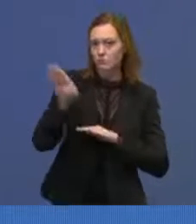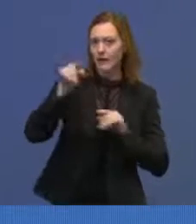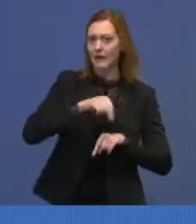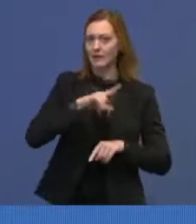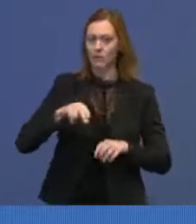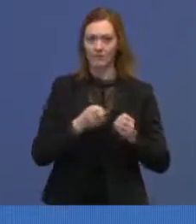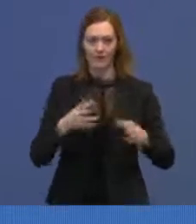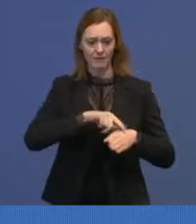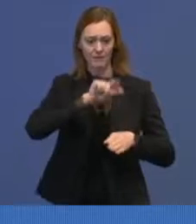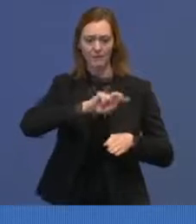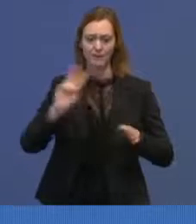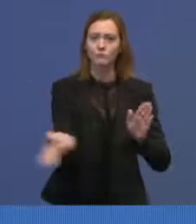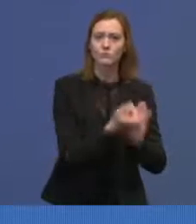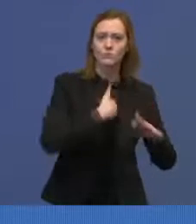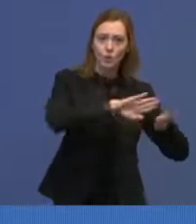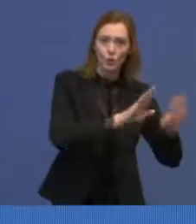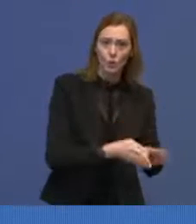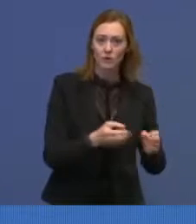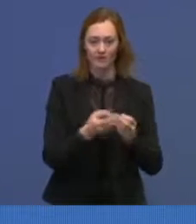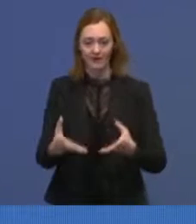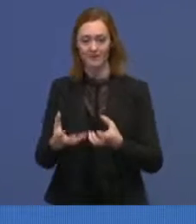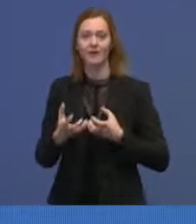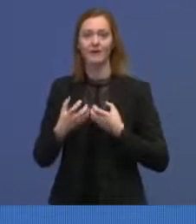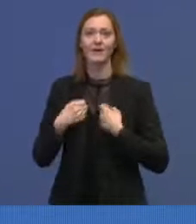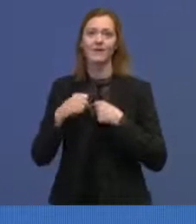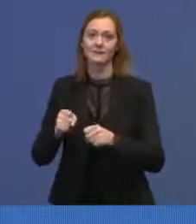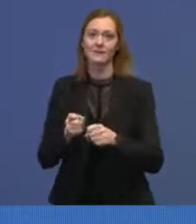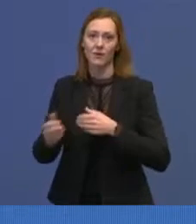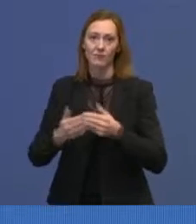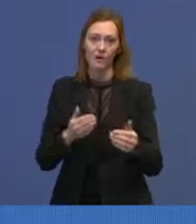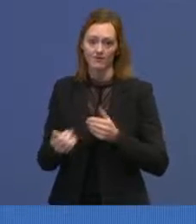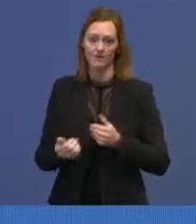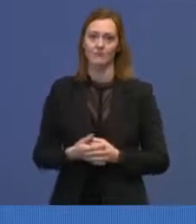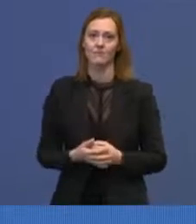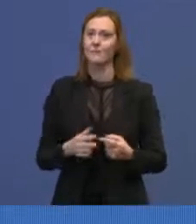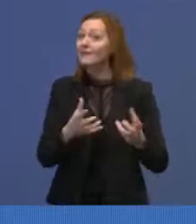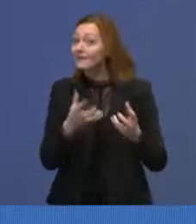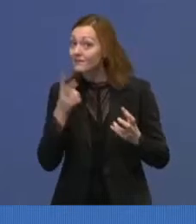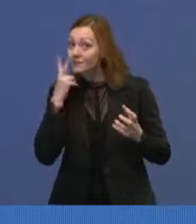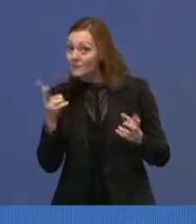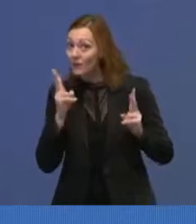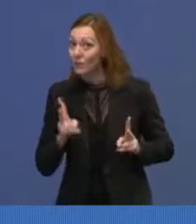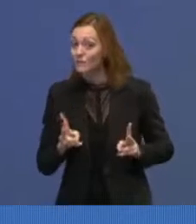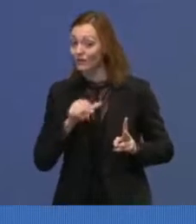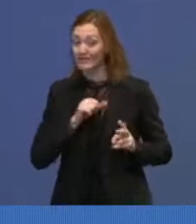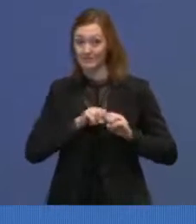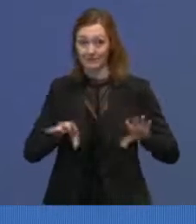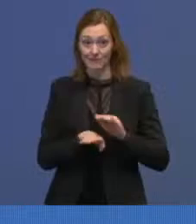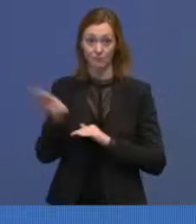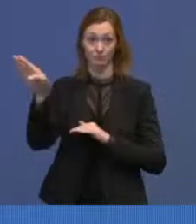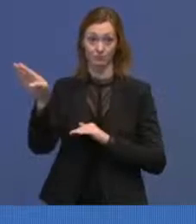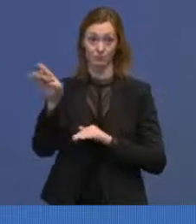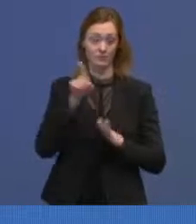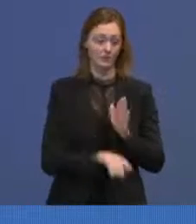ku badan Norway. waxaa kordhay bukaanka la dhiga cisbitaalada, waxaana kordhay bukaanka u baahan daryeel dheeraad ah. laakiin inkastoo isqaadsiintu badatay, haddana